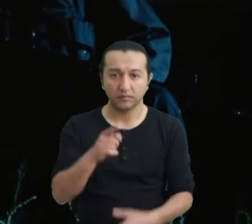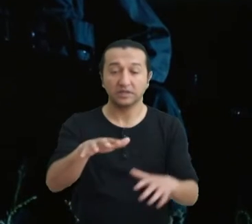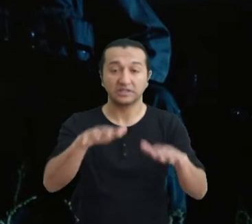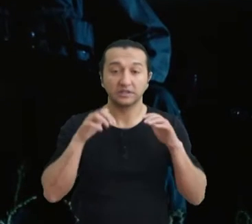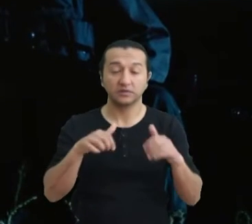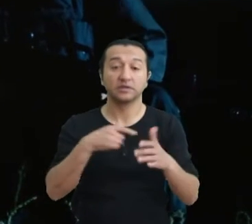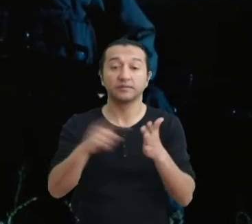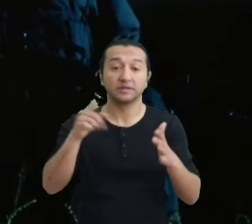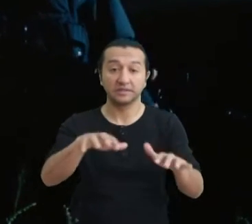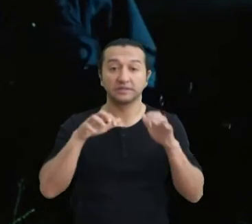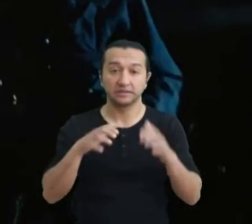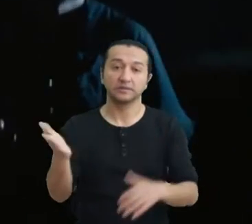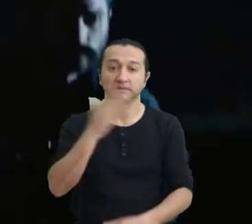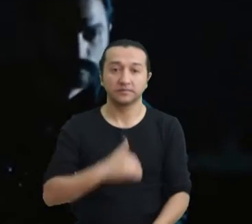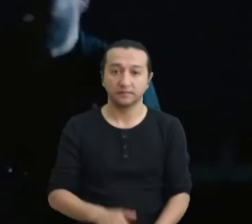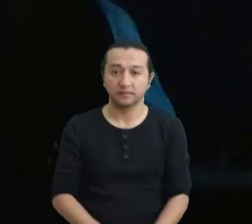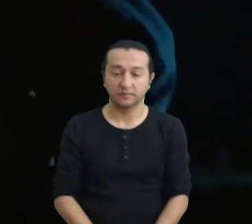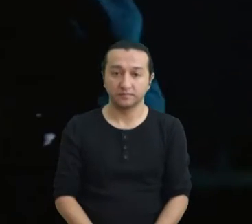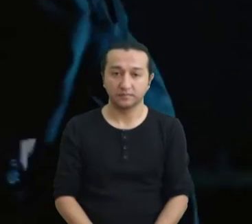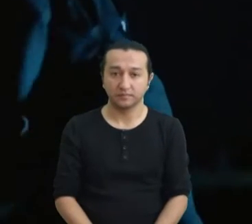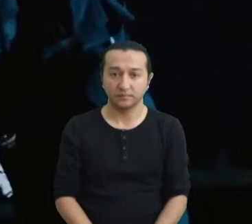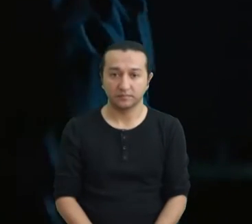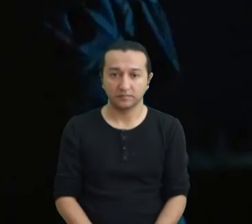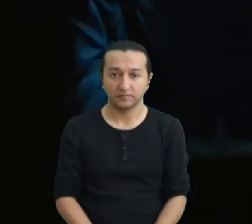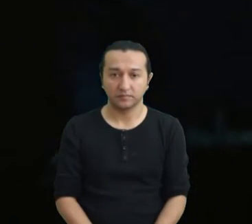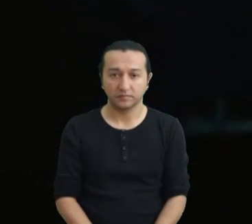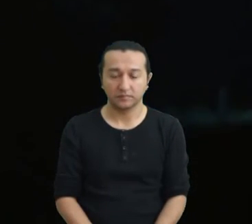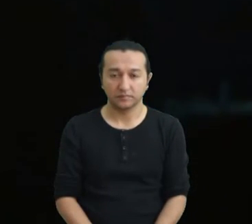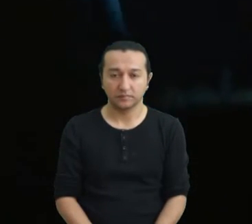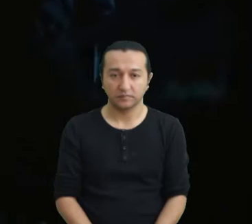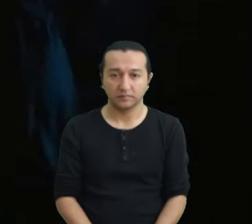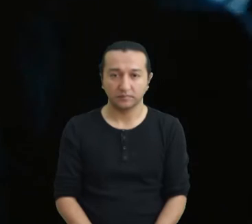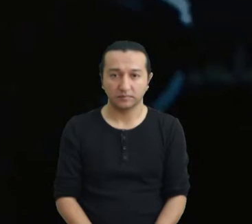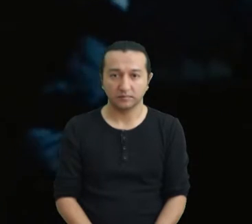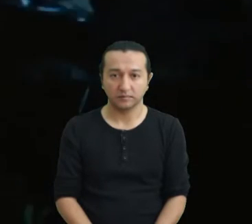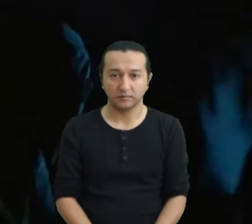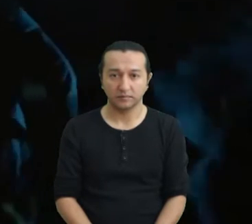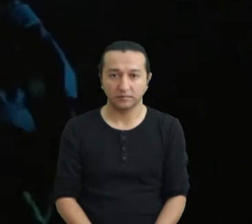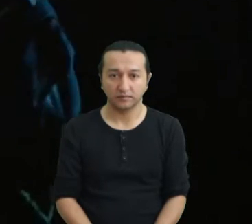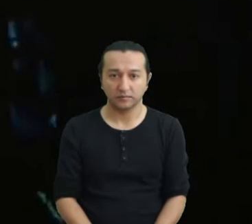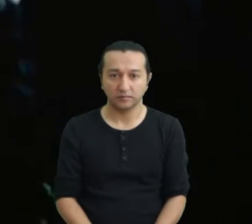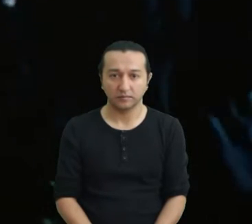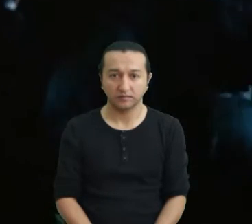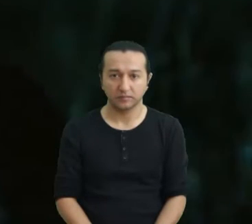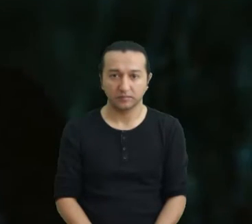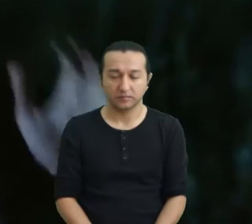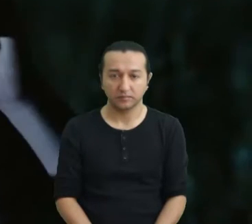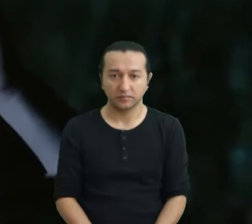Çekiliyoruz. Geri, geri. Kilolu asker telsizi ve dürbünü elinde yanındakiyle kalktı. Geri koşuyorlar.